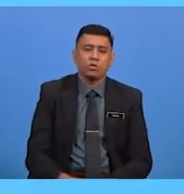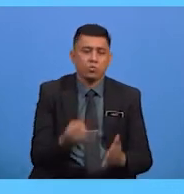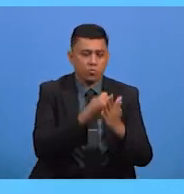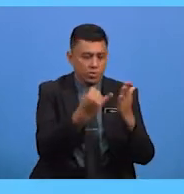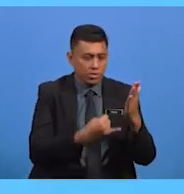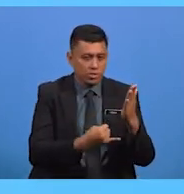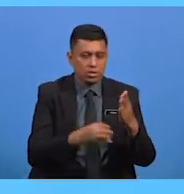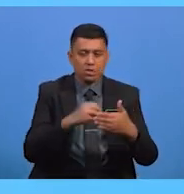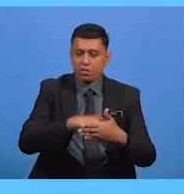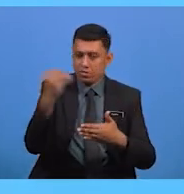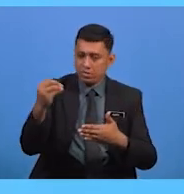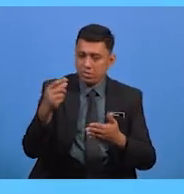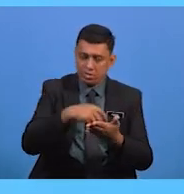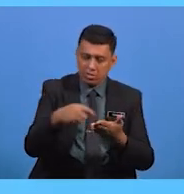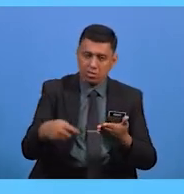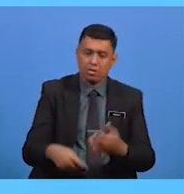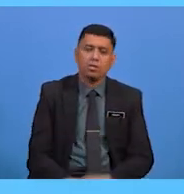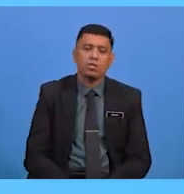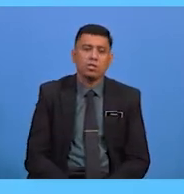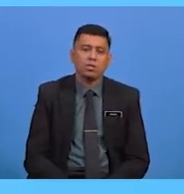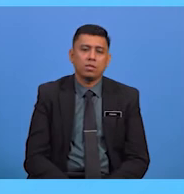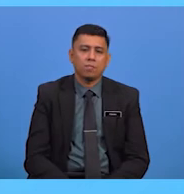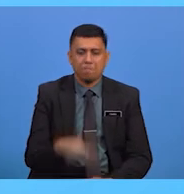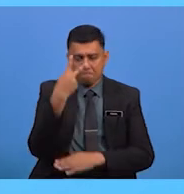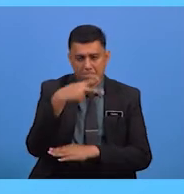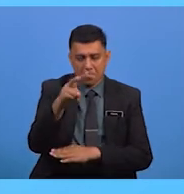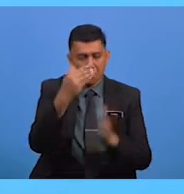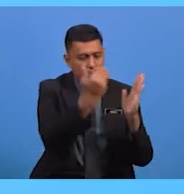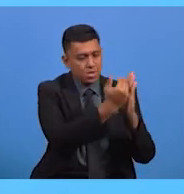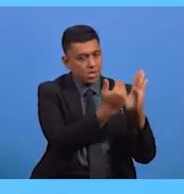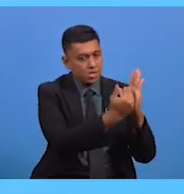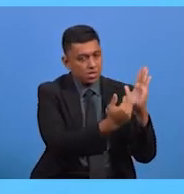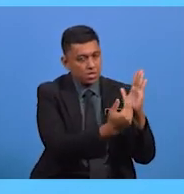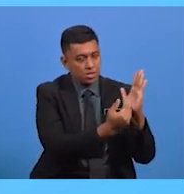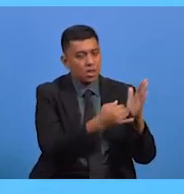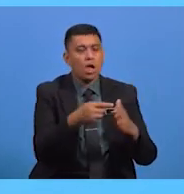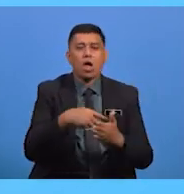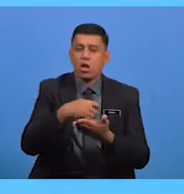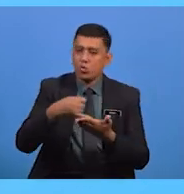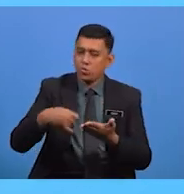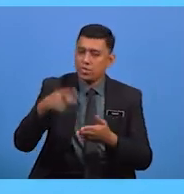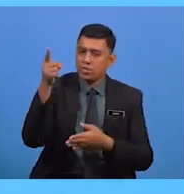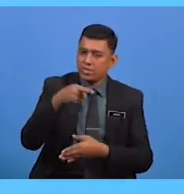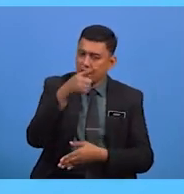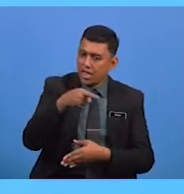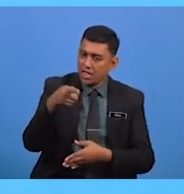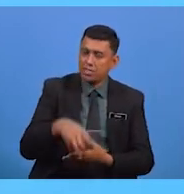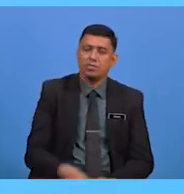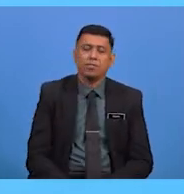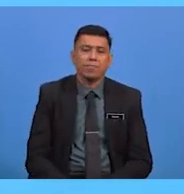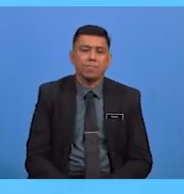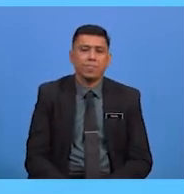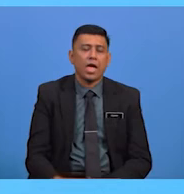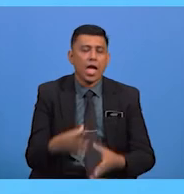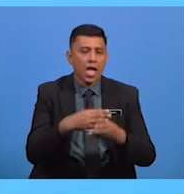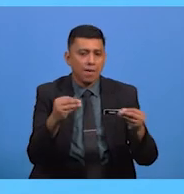Lakar simbol output dan tulis pernyataan paparkan senarai. Seterusnya, lukis anak panah dan lakarkan